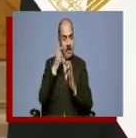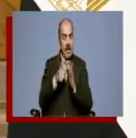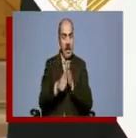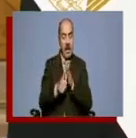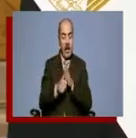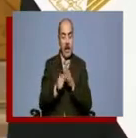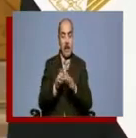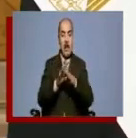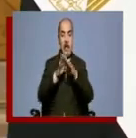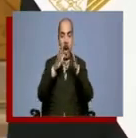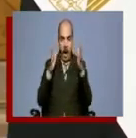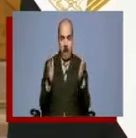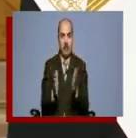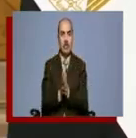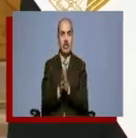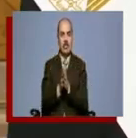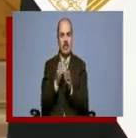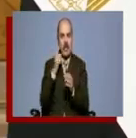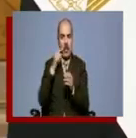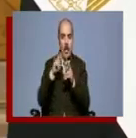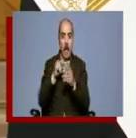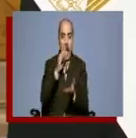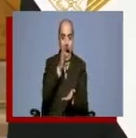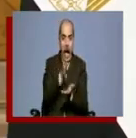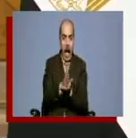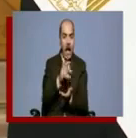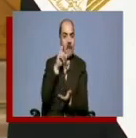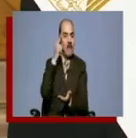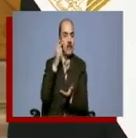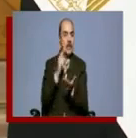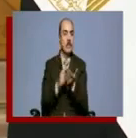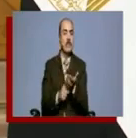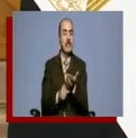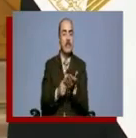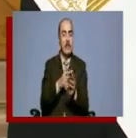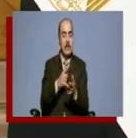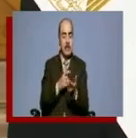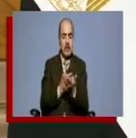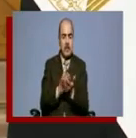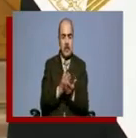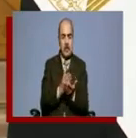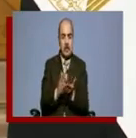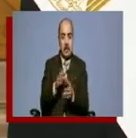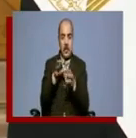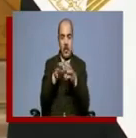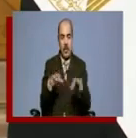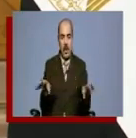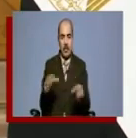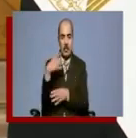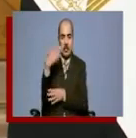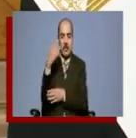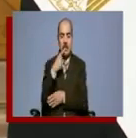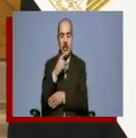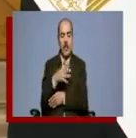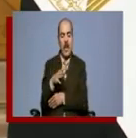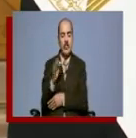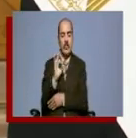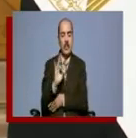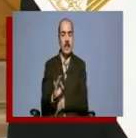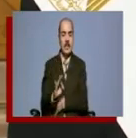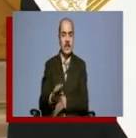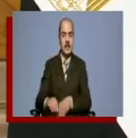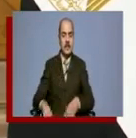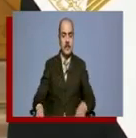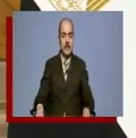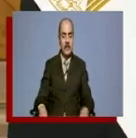الصهيونيه عايزه تنفذ المخطط بتاعها يعني حتى لو حماس طلعت او ما طلعتش هذا المخطط كان سينفذ سينفذ